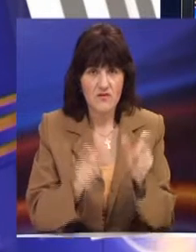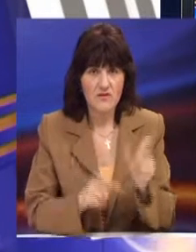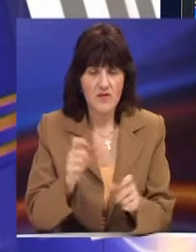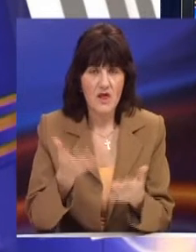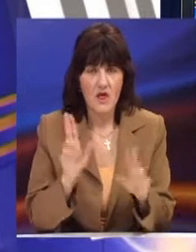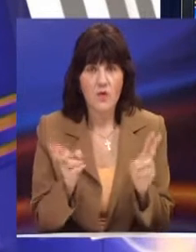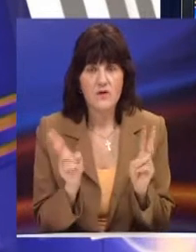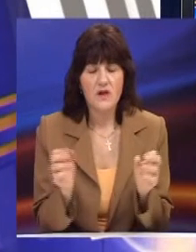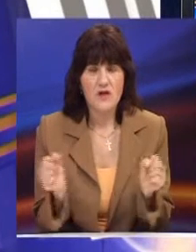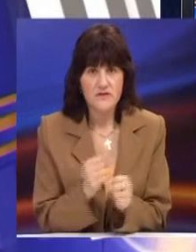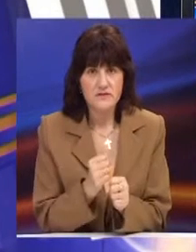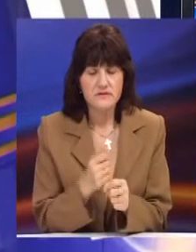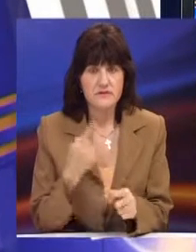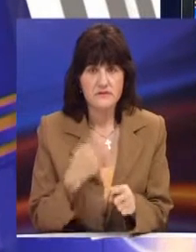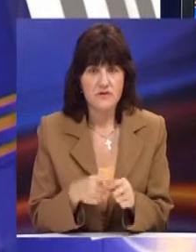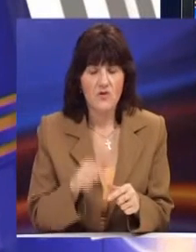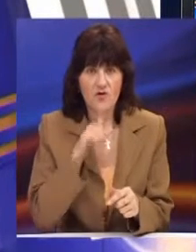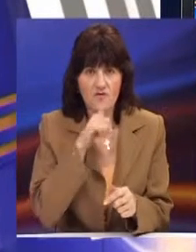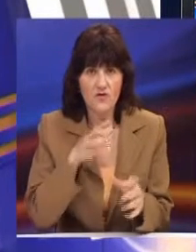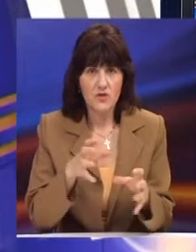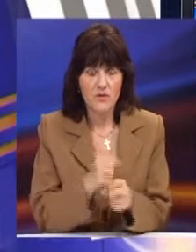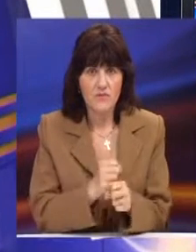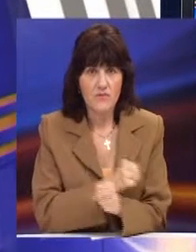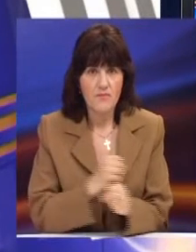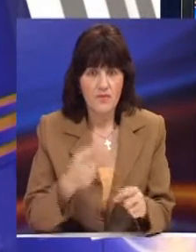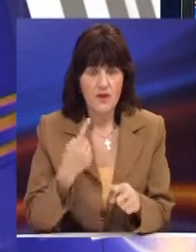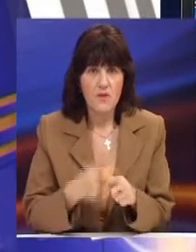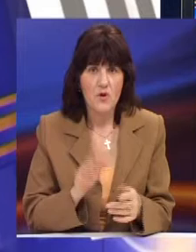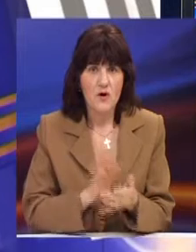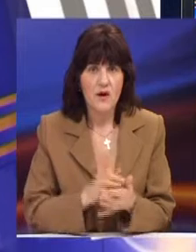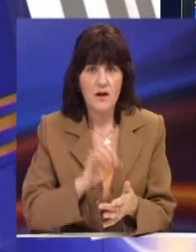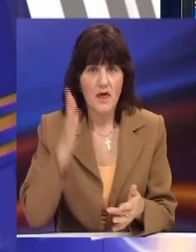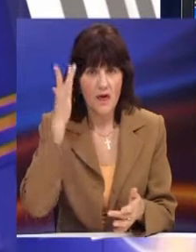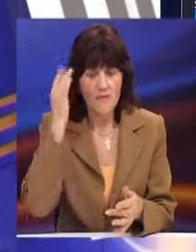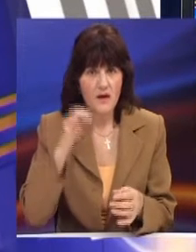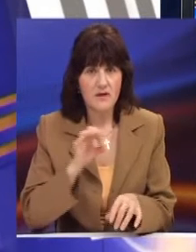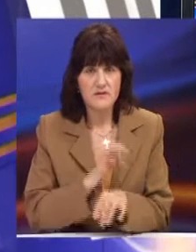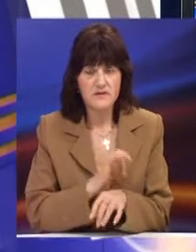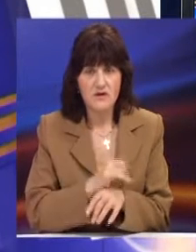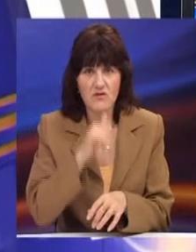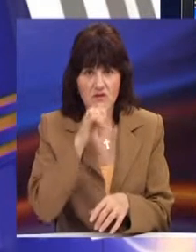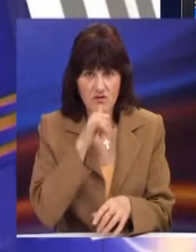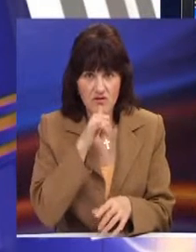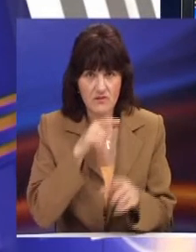vodovodnih instalacija od smrzavanja. Do smrzavanja vodomera dolazi isključivo